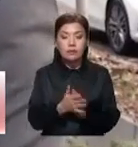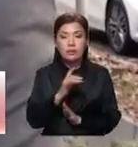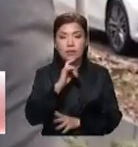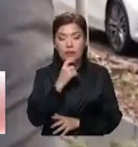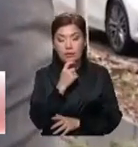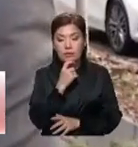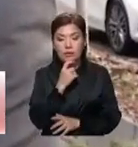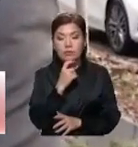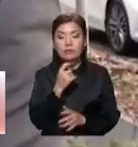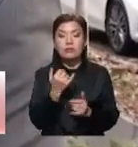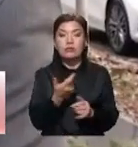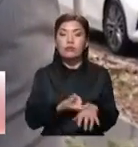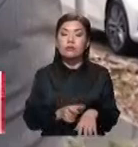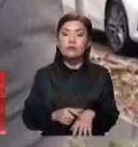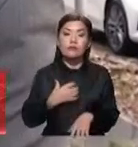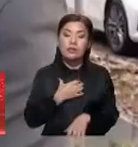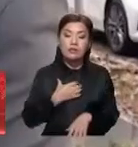условиях очень важно